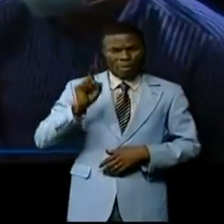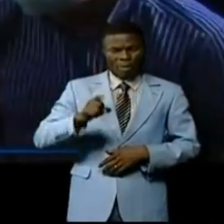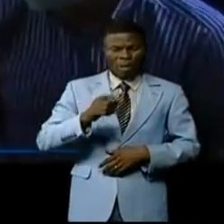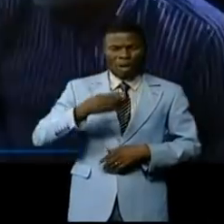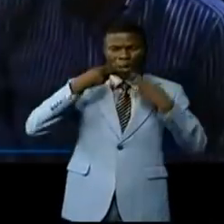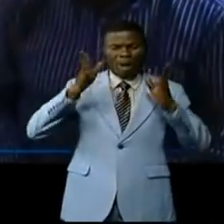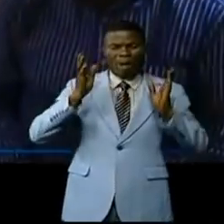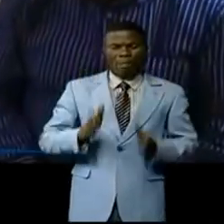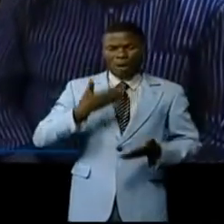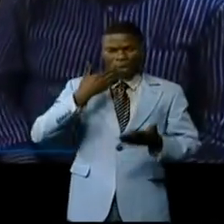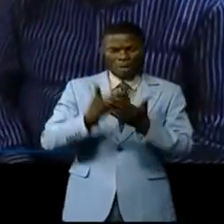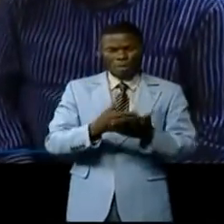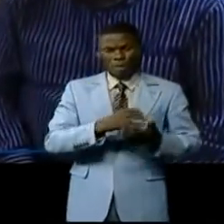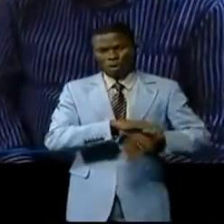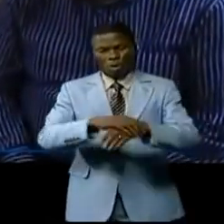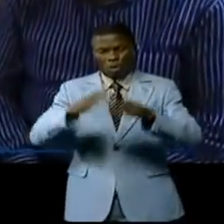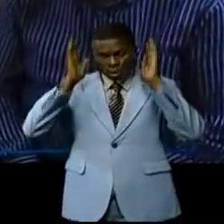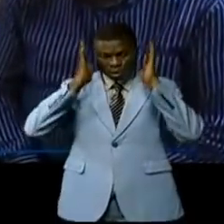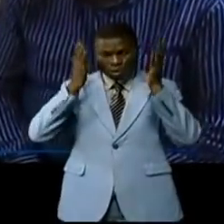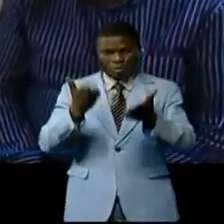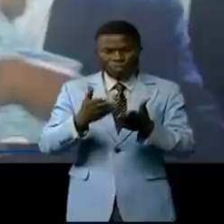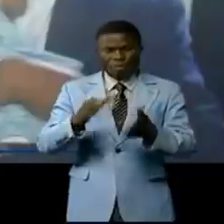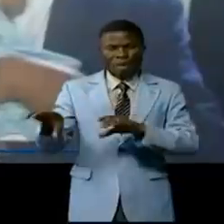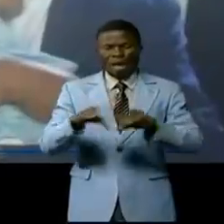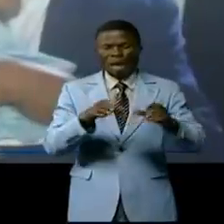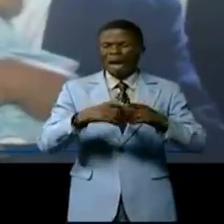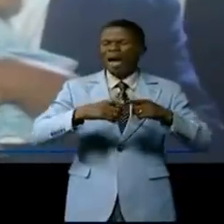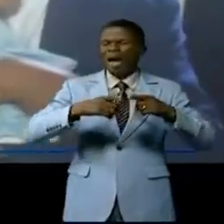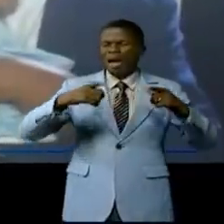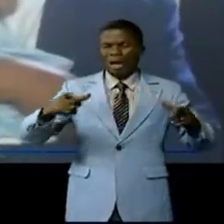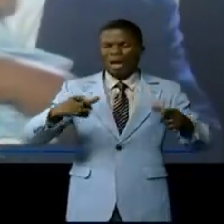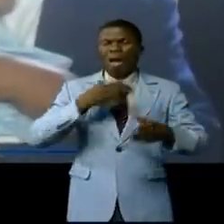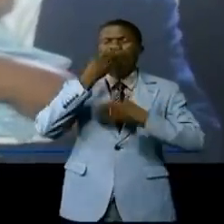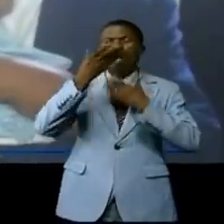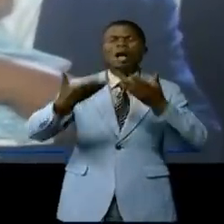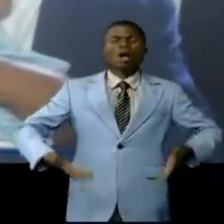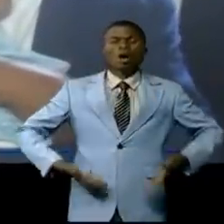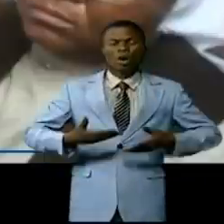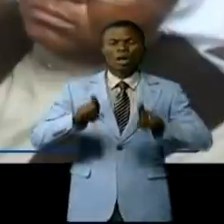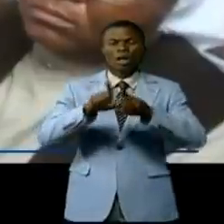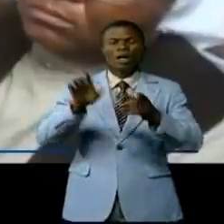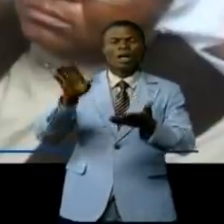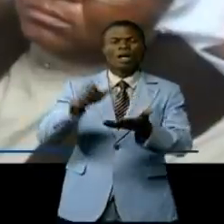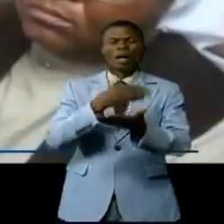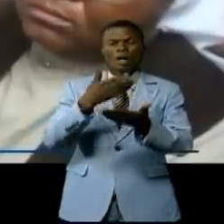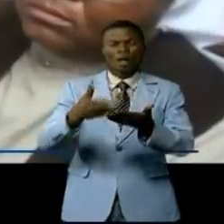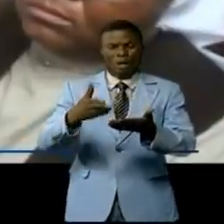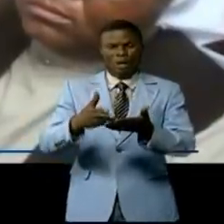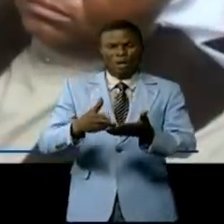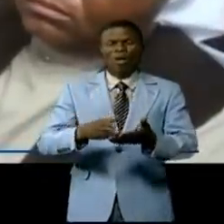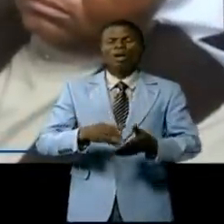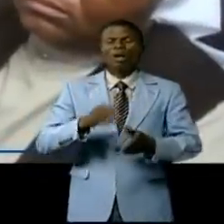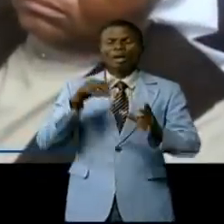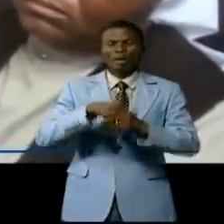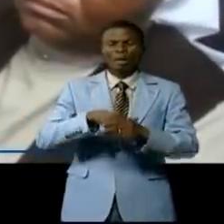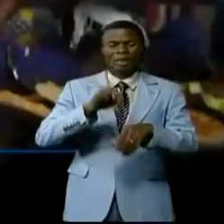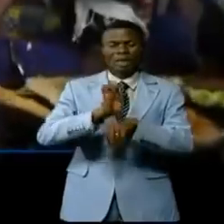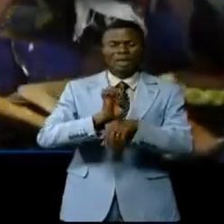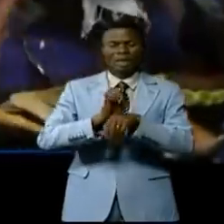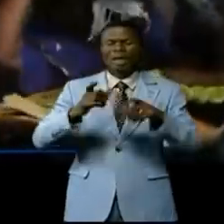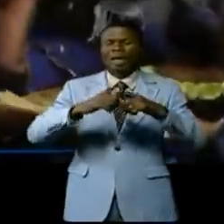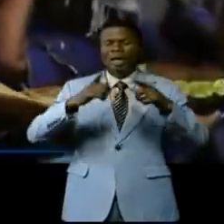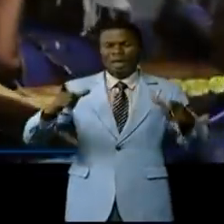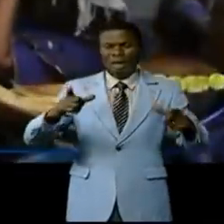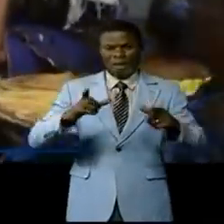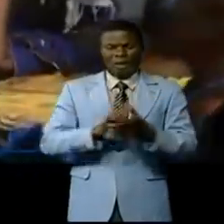pasteurs pour conduire ses troupeaux. L'événement était de taille, des cris de joie et des chants rivalisés d'ardeur au sein de cette foule immense qui avait